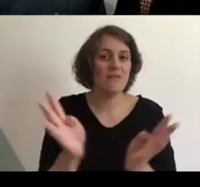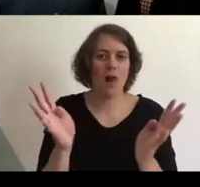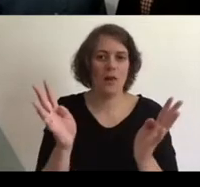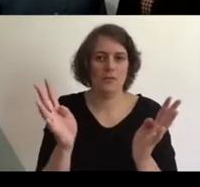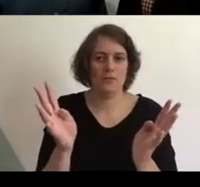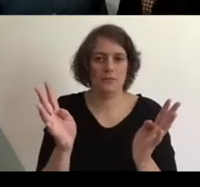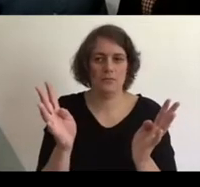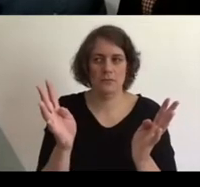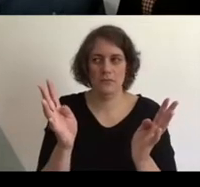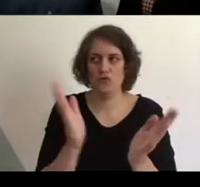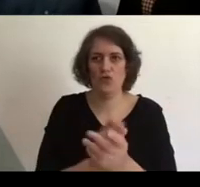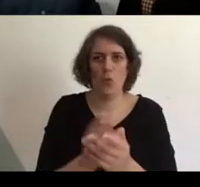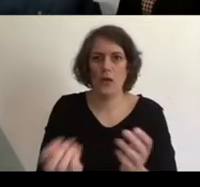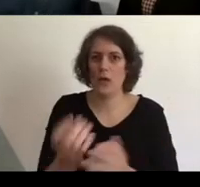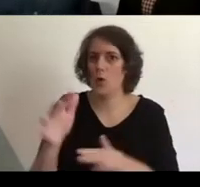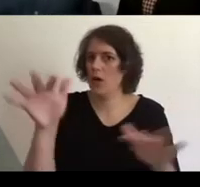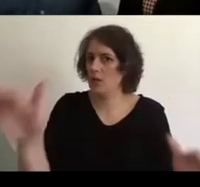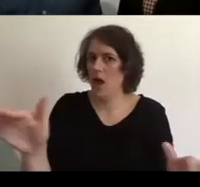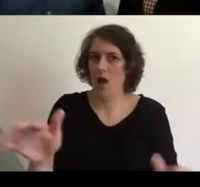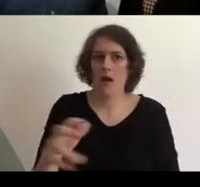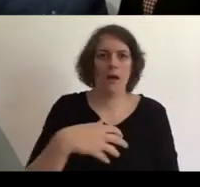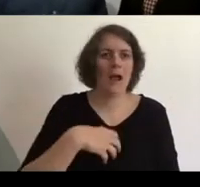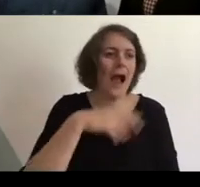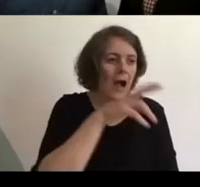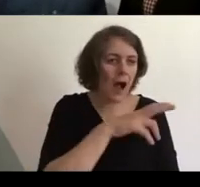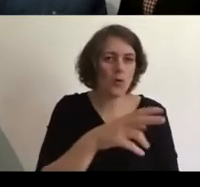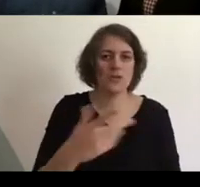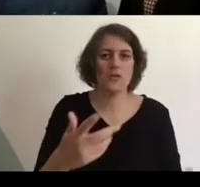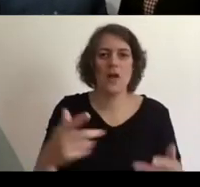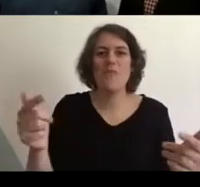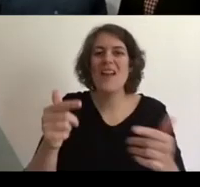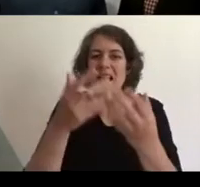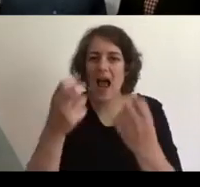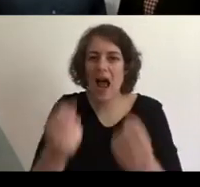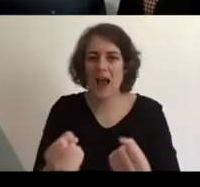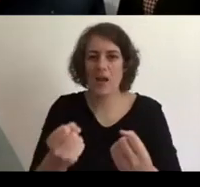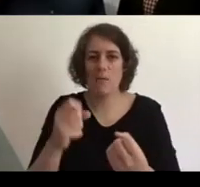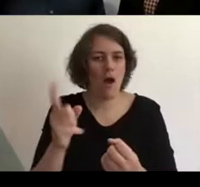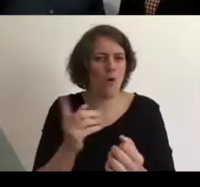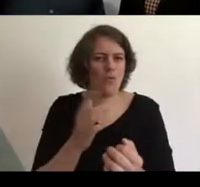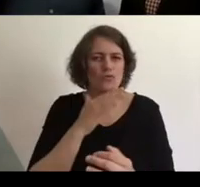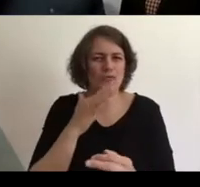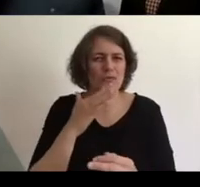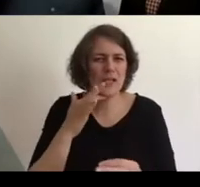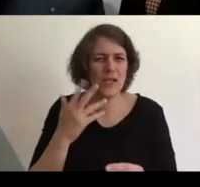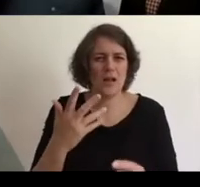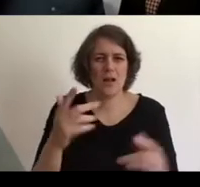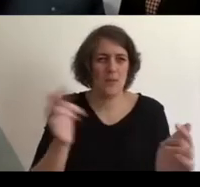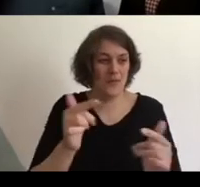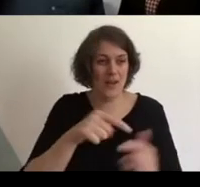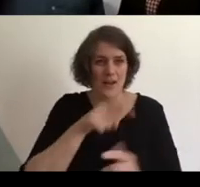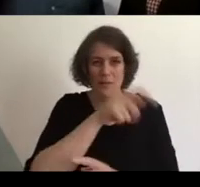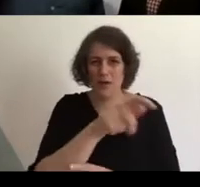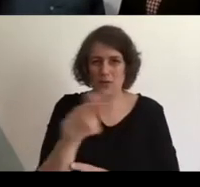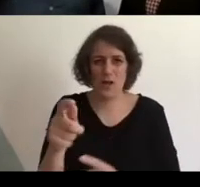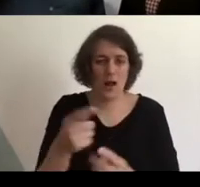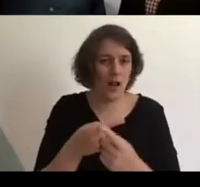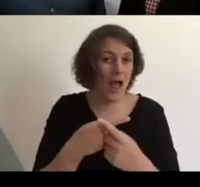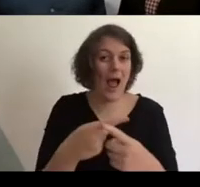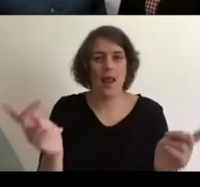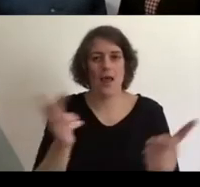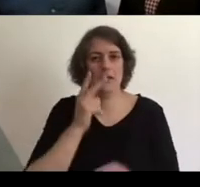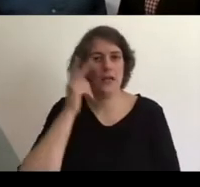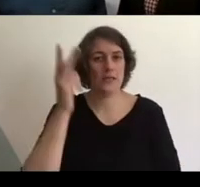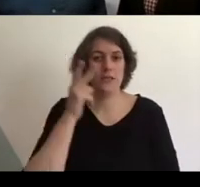Und in den Krankenhäusern, in den Pflegeheimen ist es gang und gäbe, dass ich mittlerweile, was das Pflegepersonal angeht, auf alle Nationalitäten